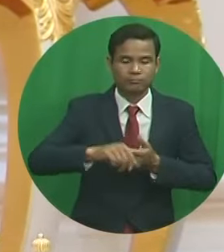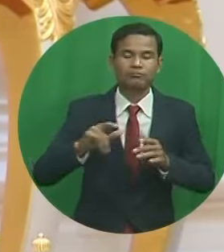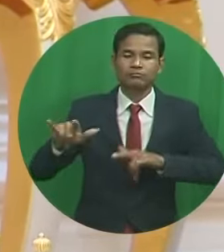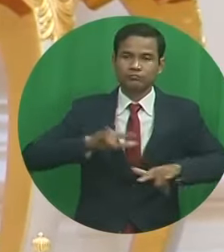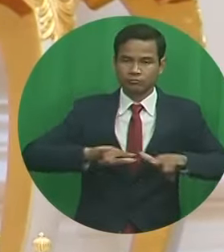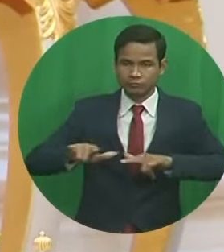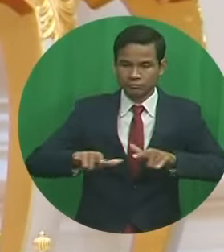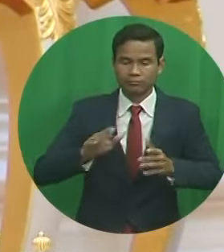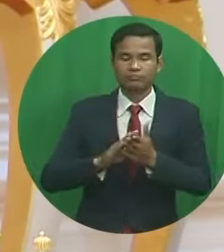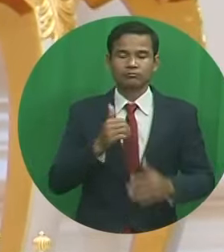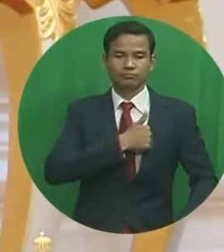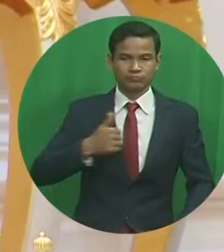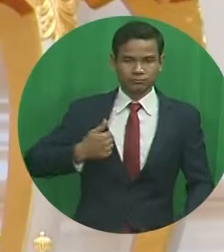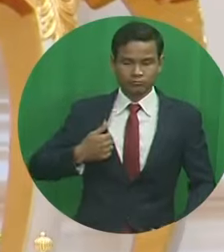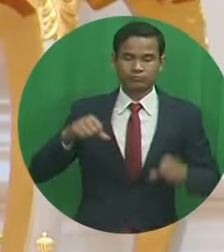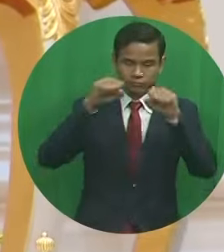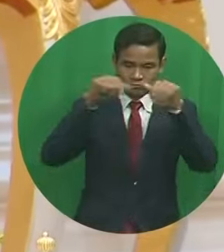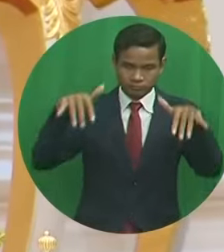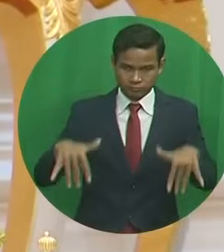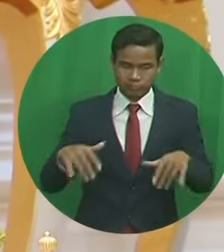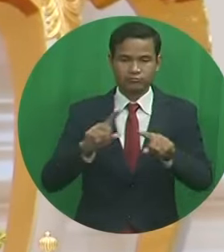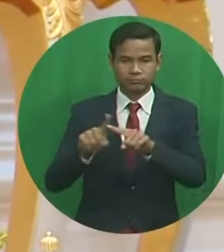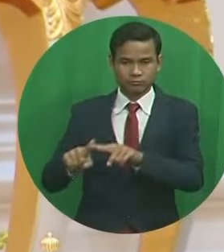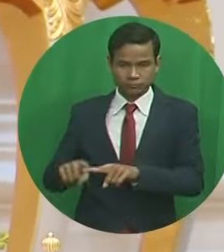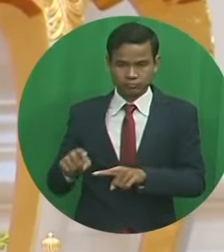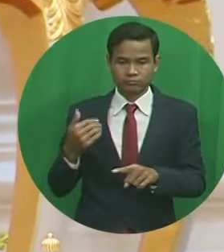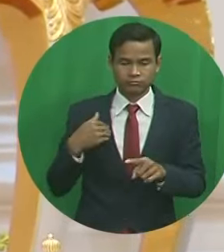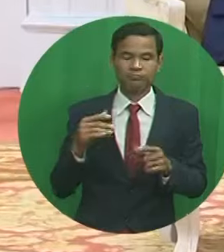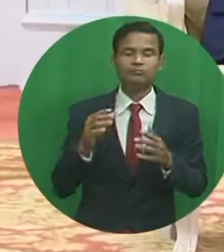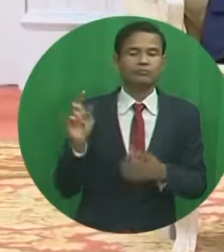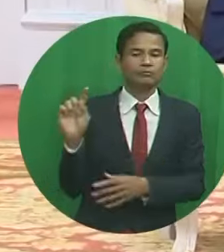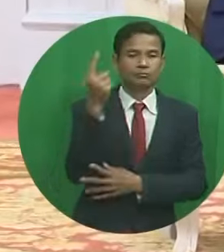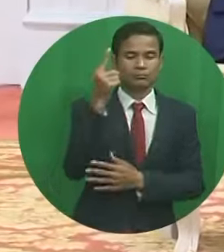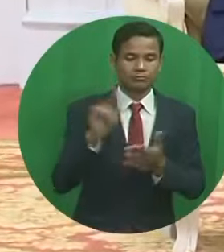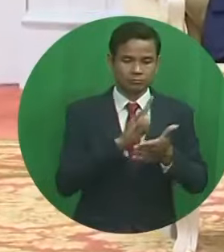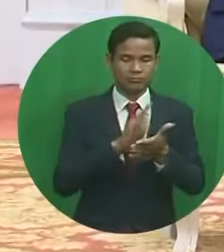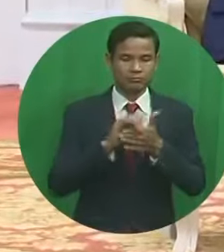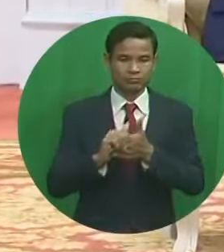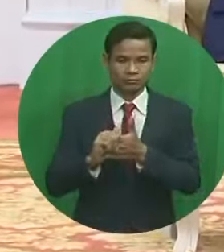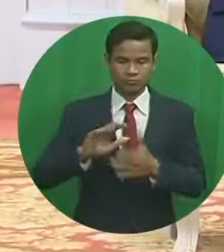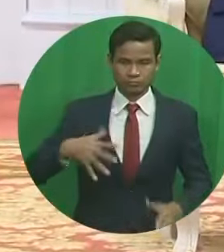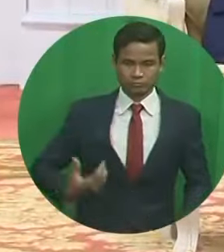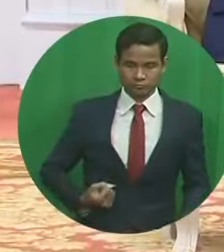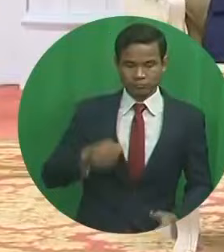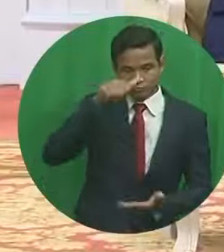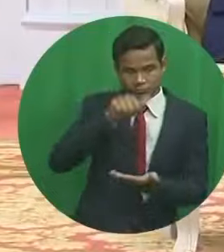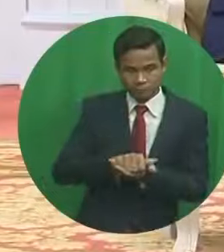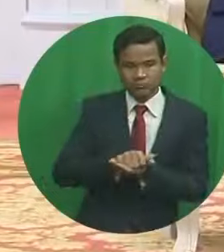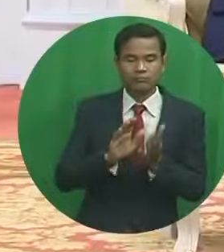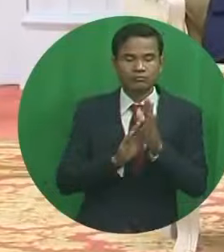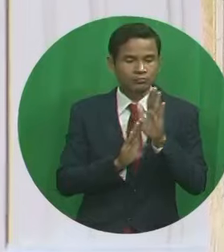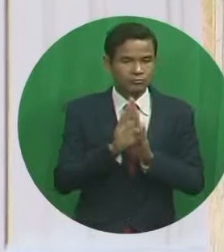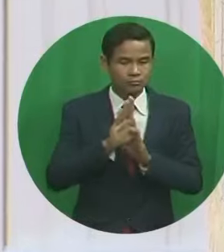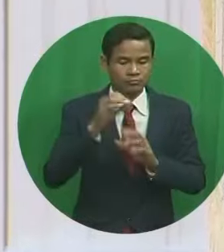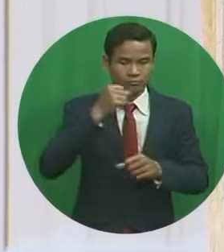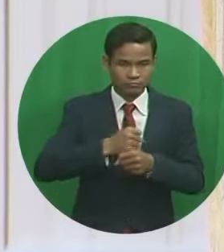ទ្យានិងហេដ្ឋារចនាសម្ព័ន្ធគឺជាអត្ថភាពរបស់រាជរដ្ឋាភិបាលកម្ពុជាក្នុងការសម្រេចបាននូវកំណើនការ